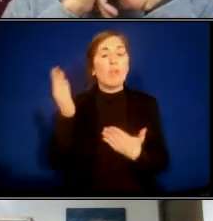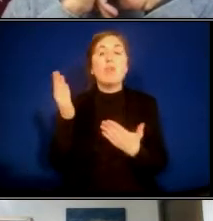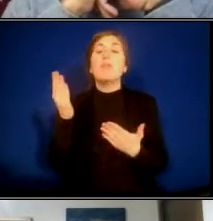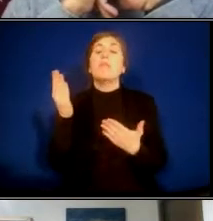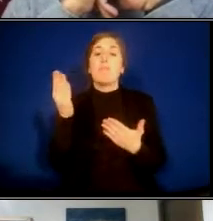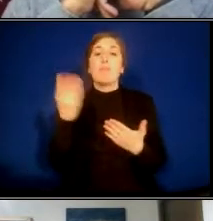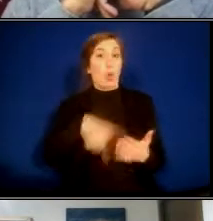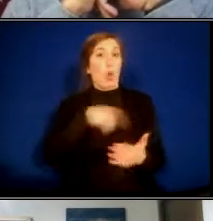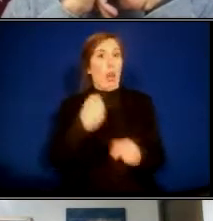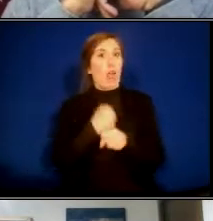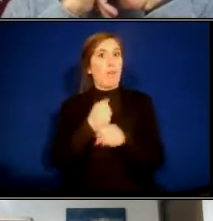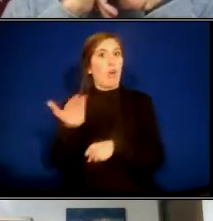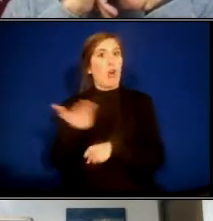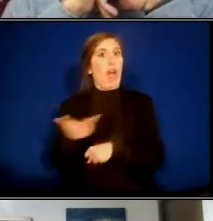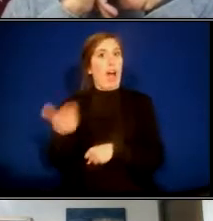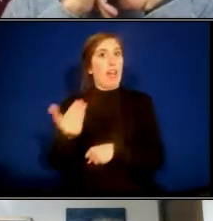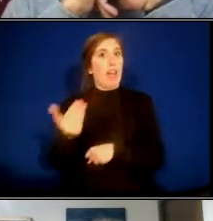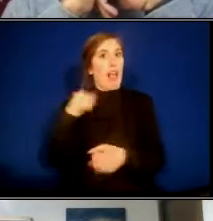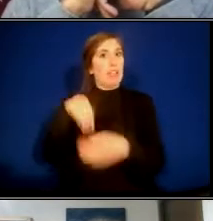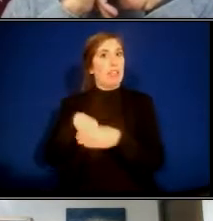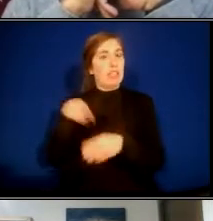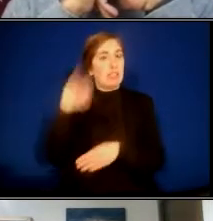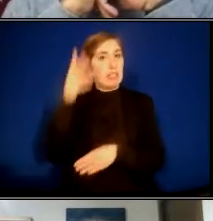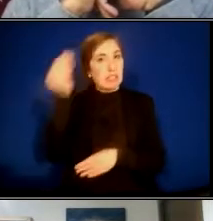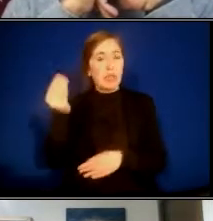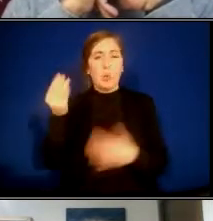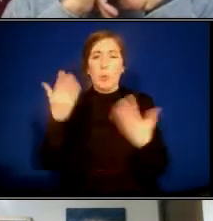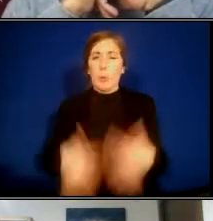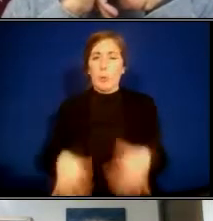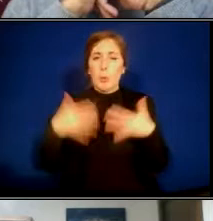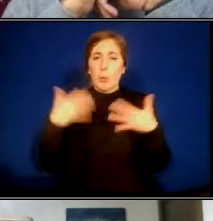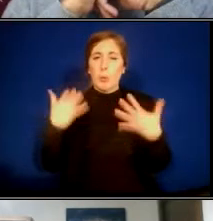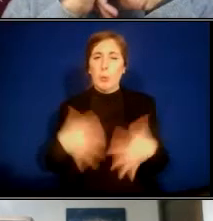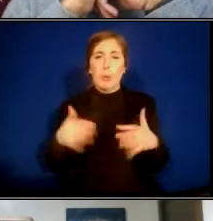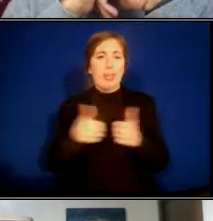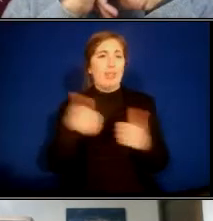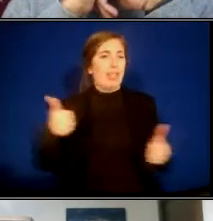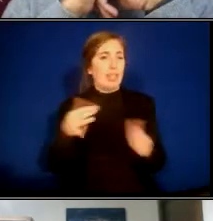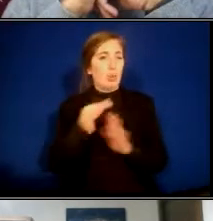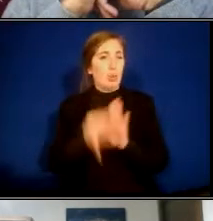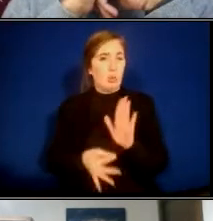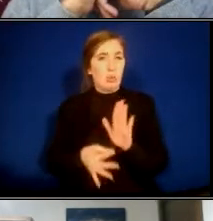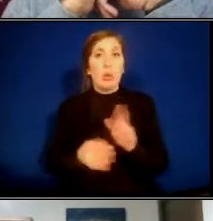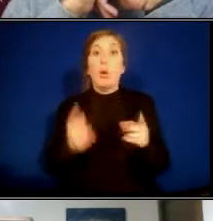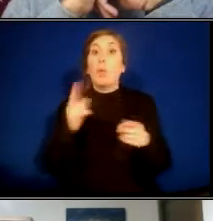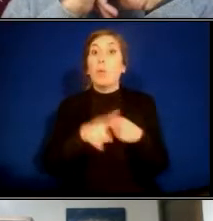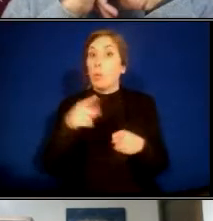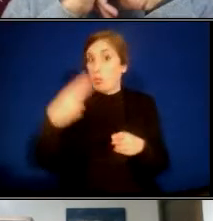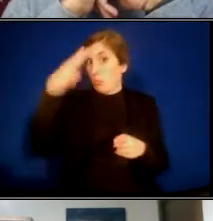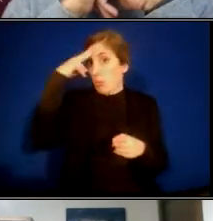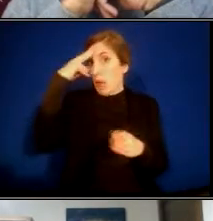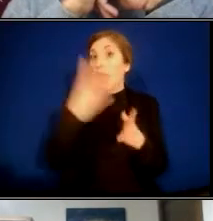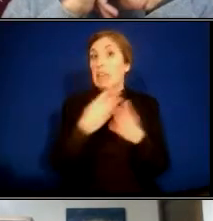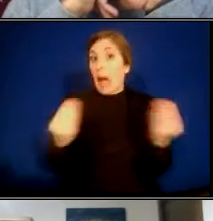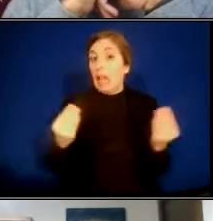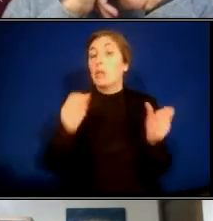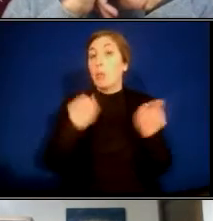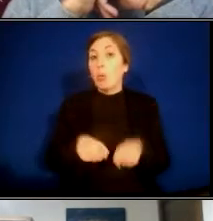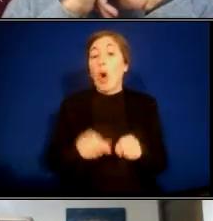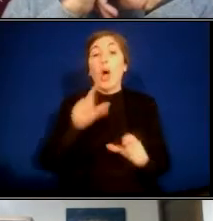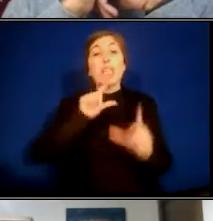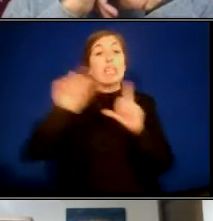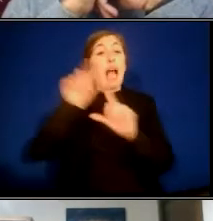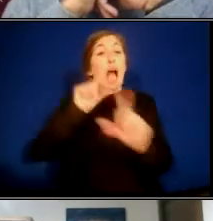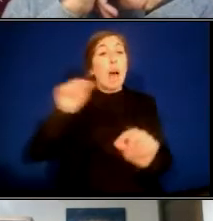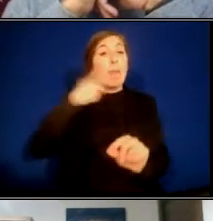neanche dimenticare che appunto c'è qualcuno che comunque scappa anche in Russia, in Bielorussia, dove al confine con la